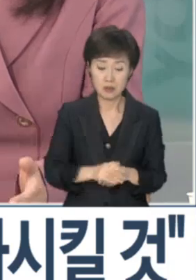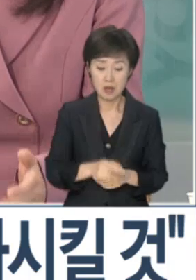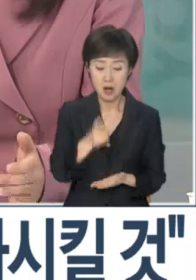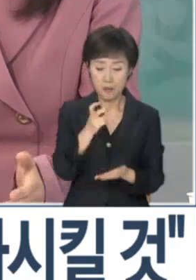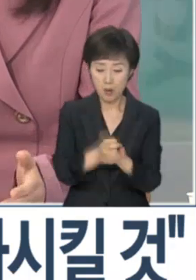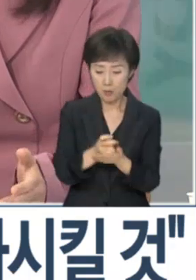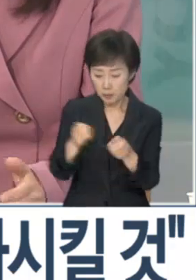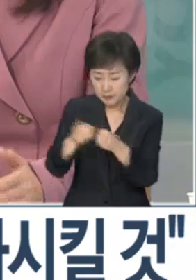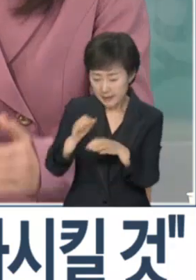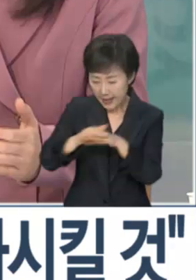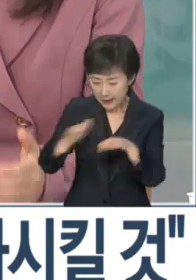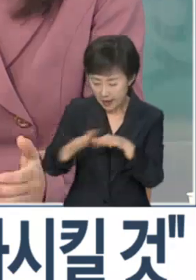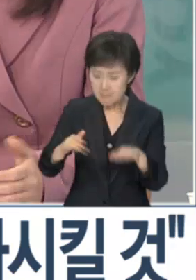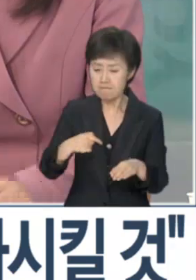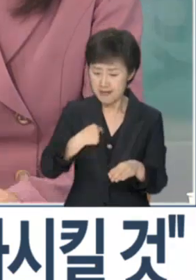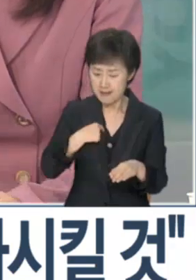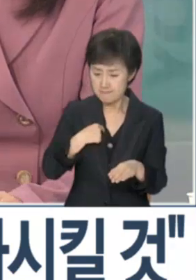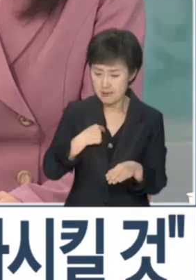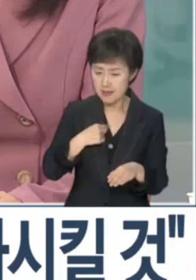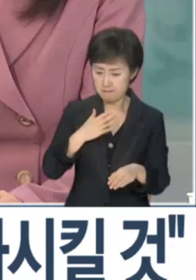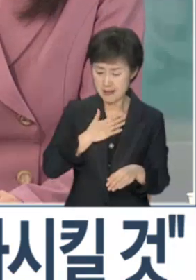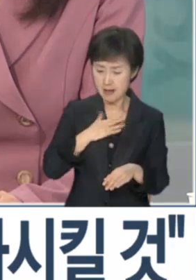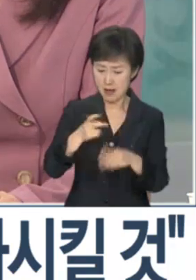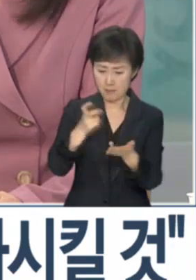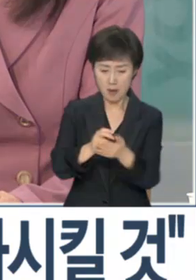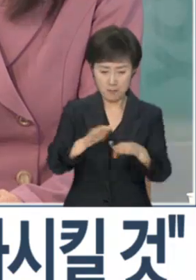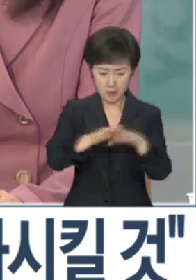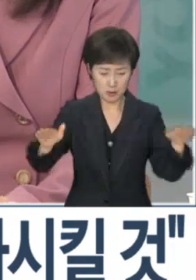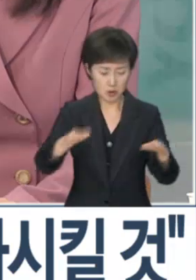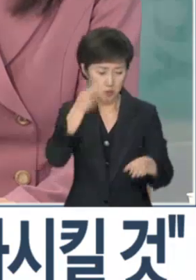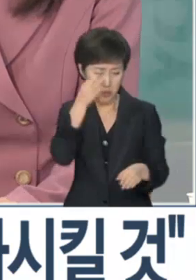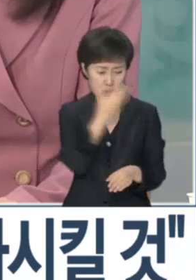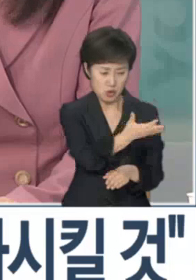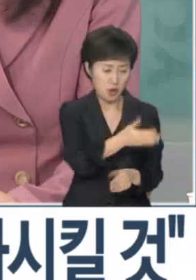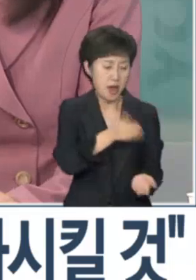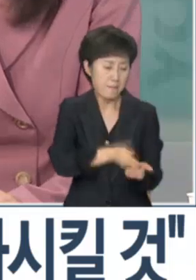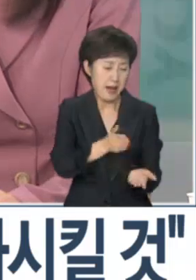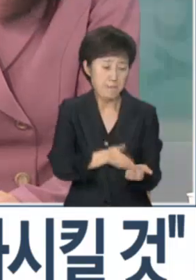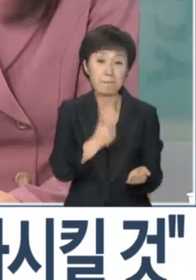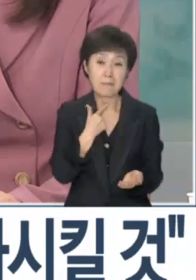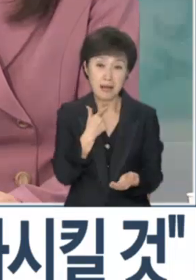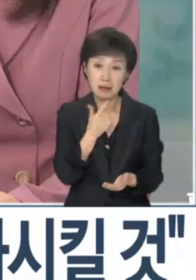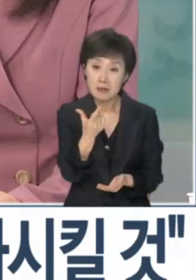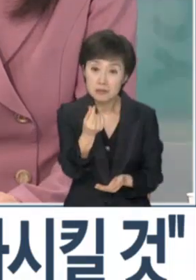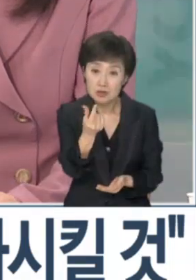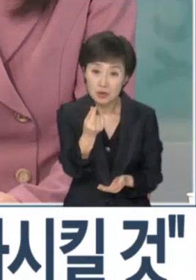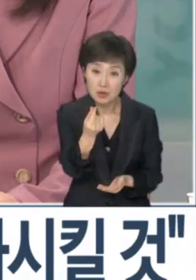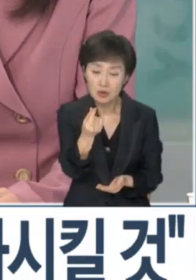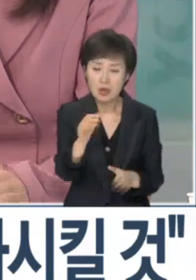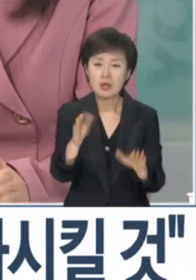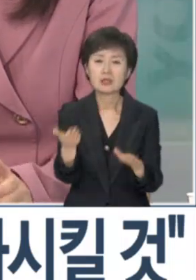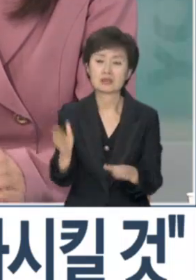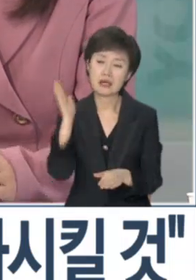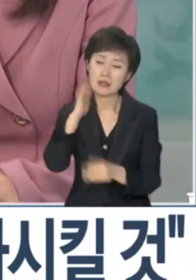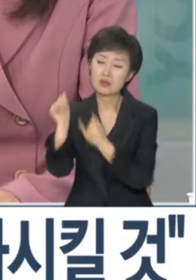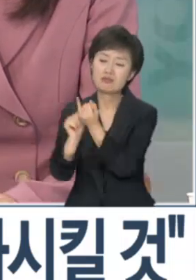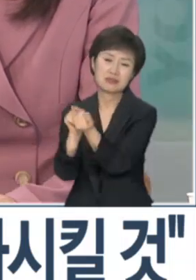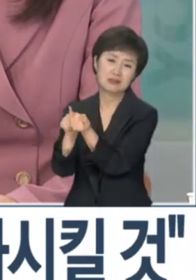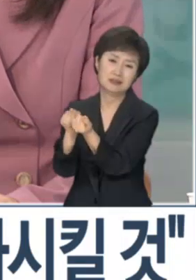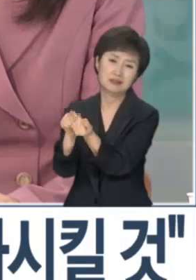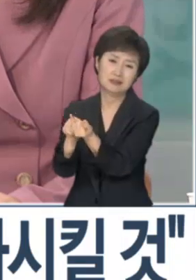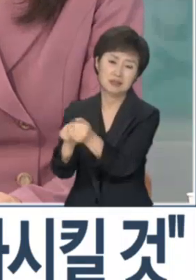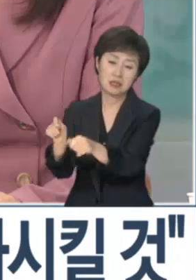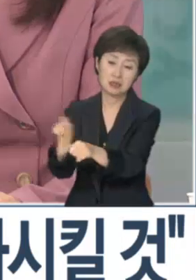법 해석을 하시고 또 나름대로 법 앞에 만민이 평등하다는 부분을 굉장히 강조를 하셨으면서 이번 사안, 특히 김건희 여사에